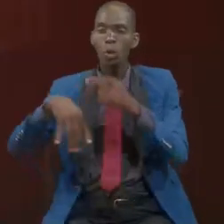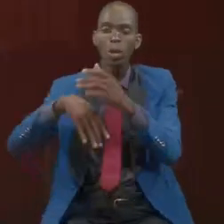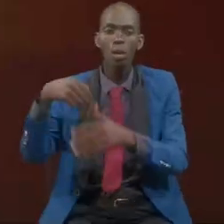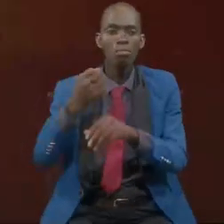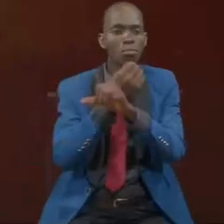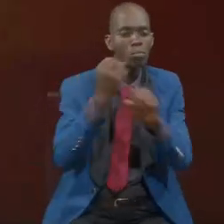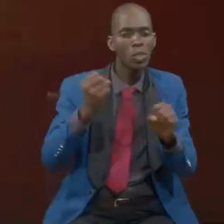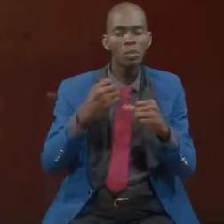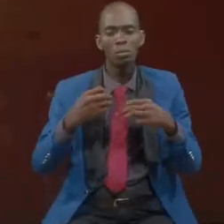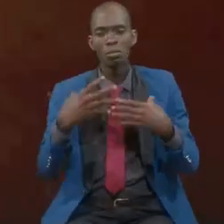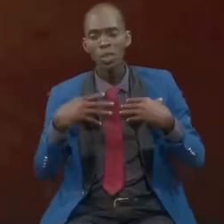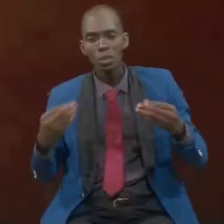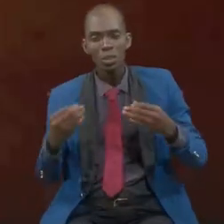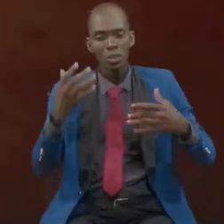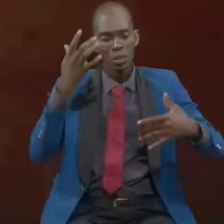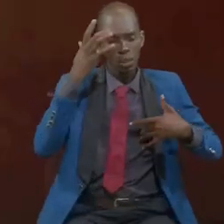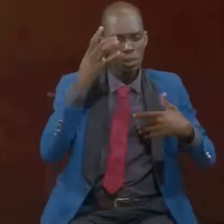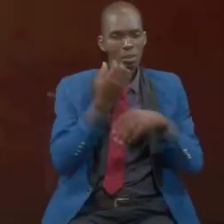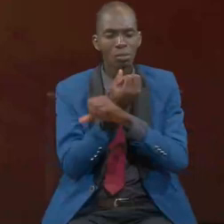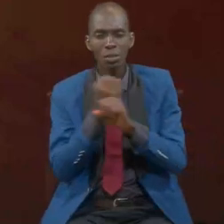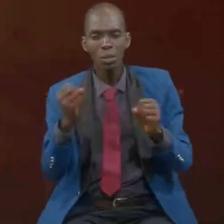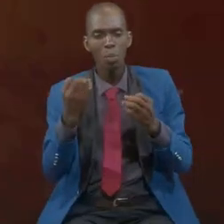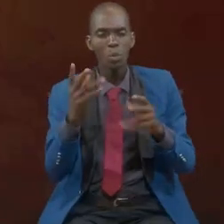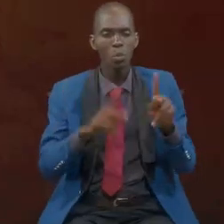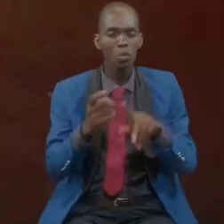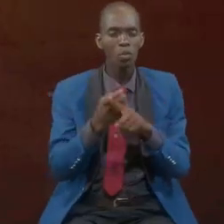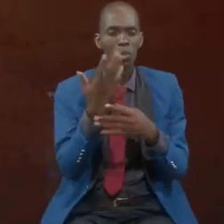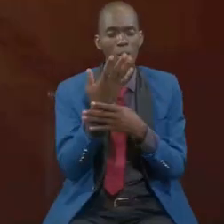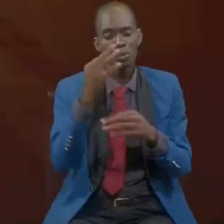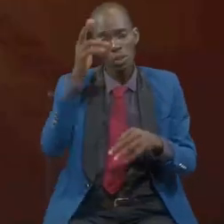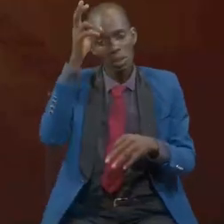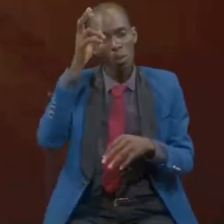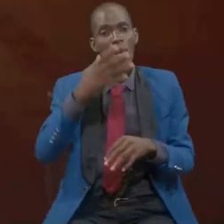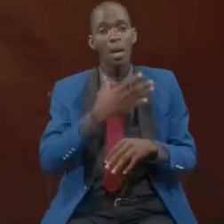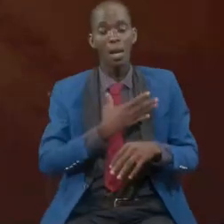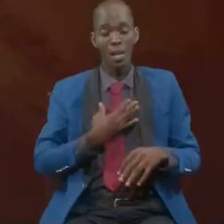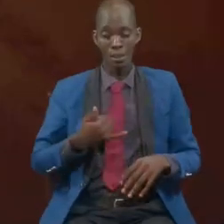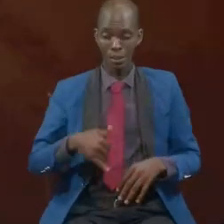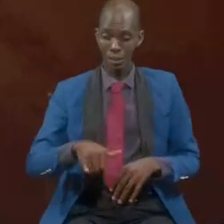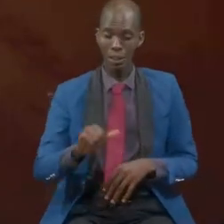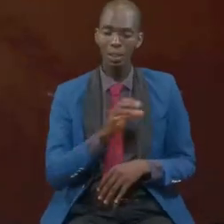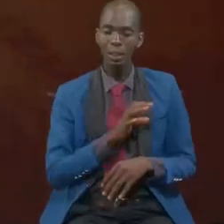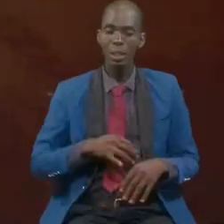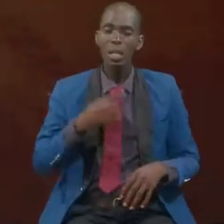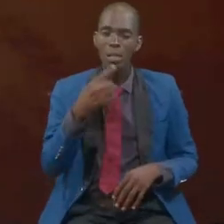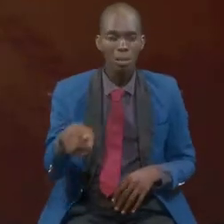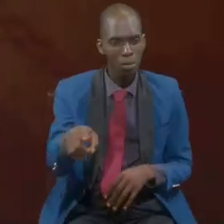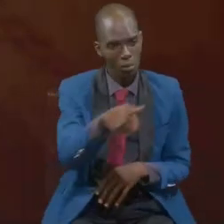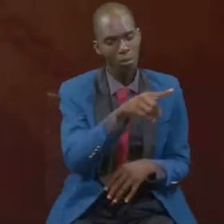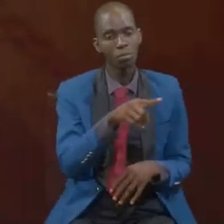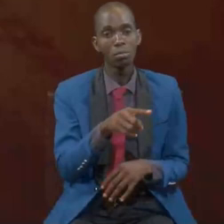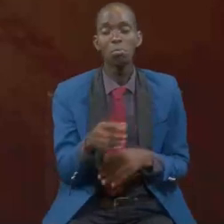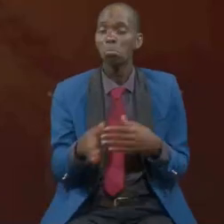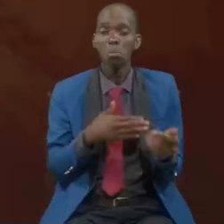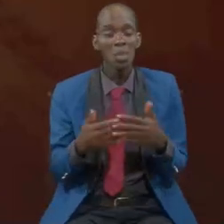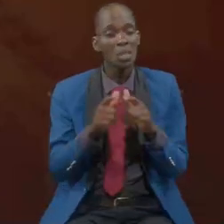malades. Cependant, il leur disait ceci, parce qu'il était impartial dans son enseignement. Il